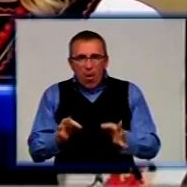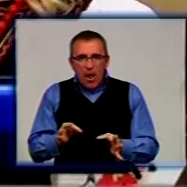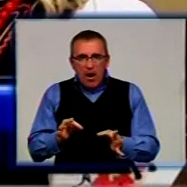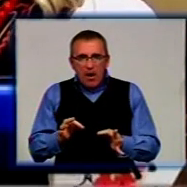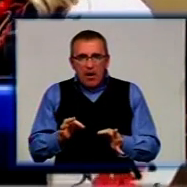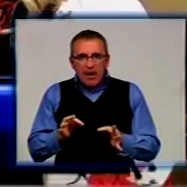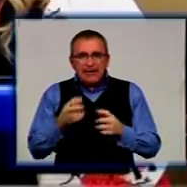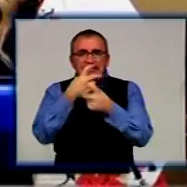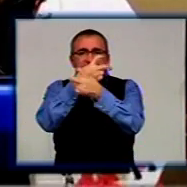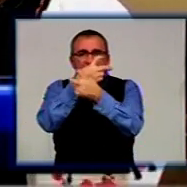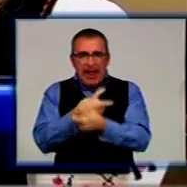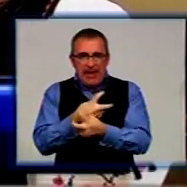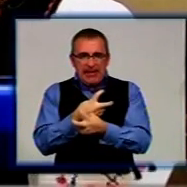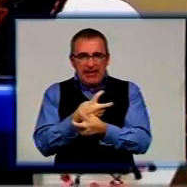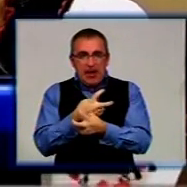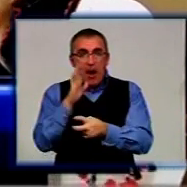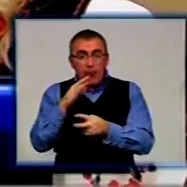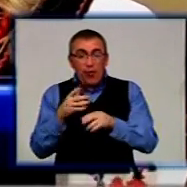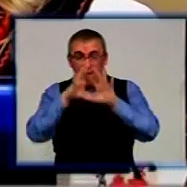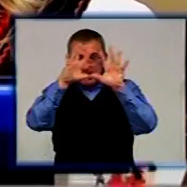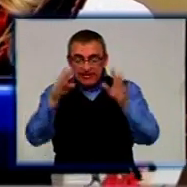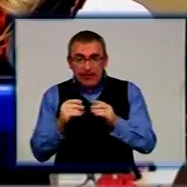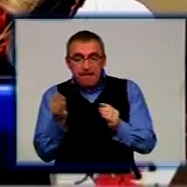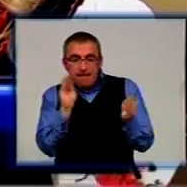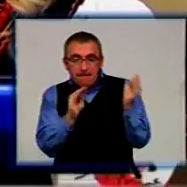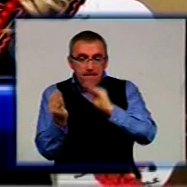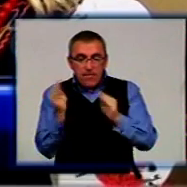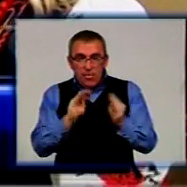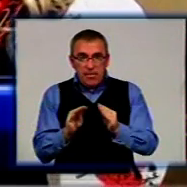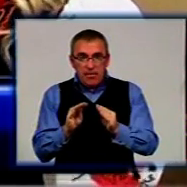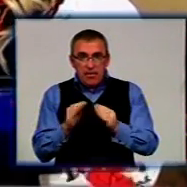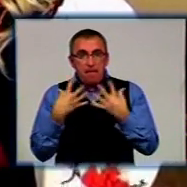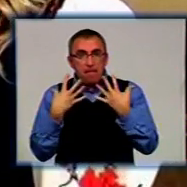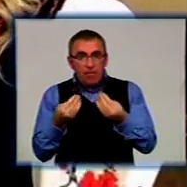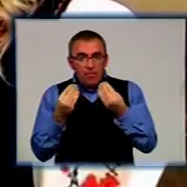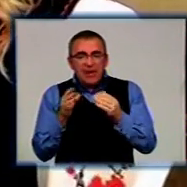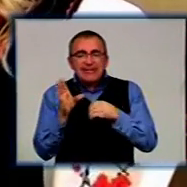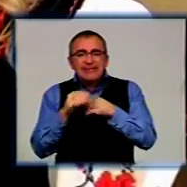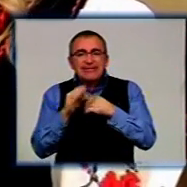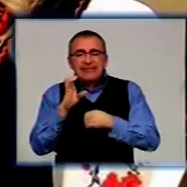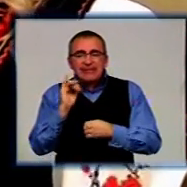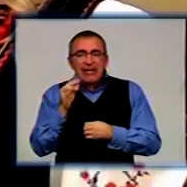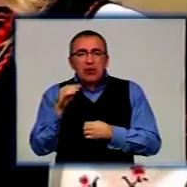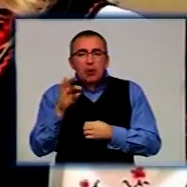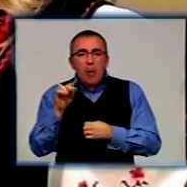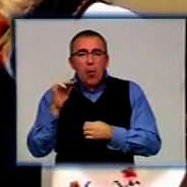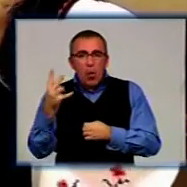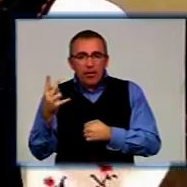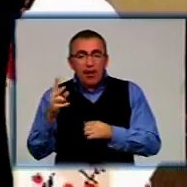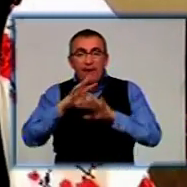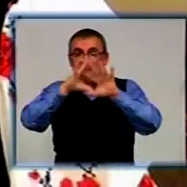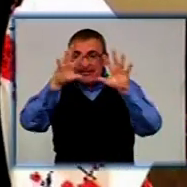так скажемо, скелет. Потім це все обтягується м'яким синтопоном, потім це